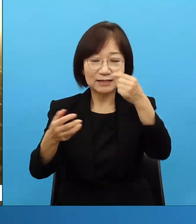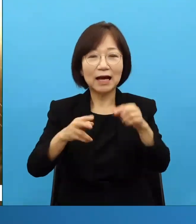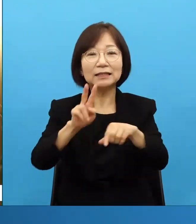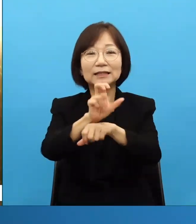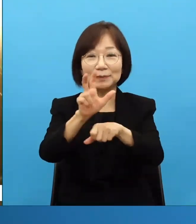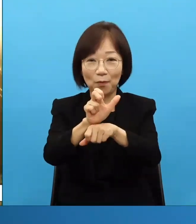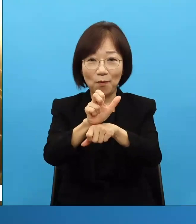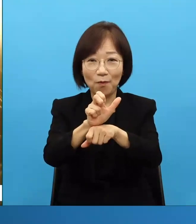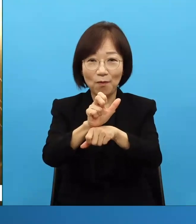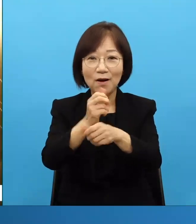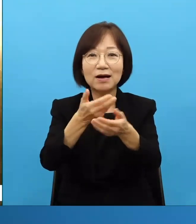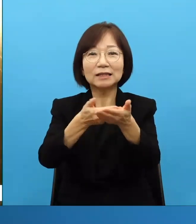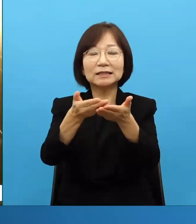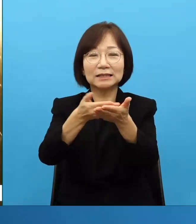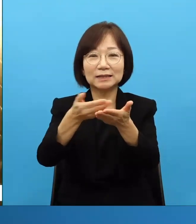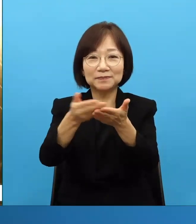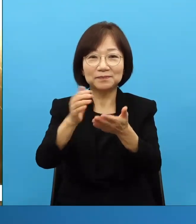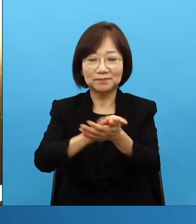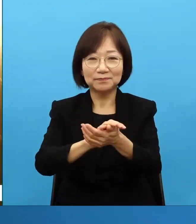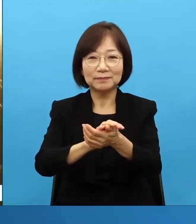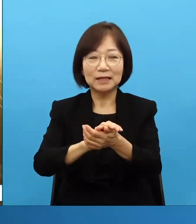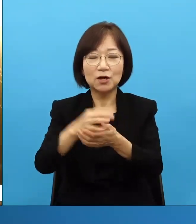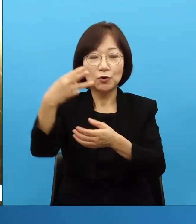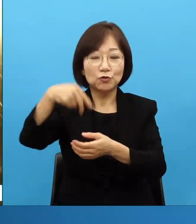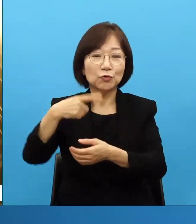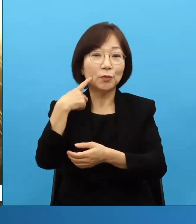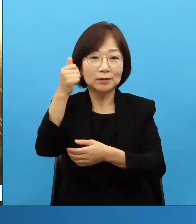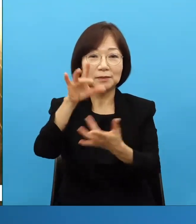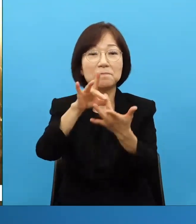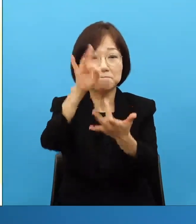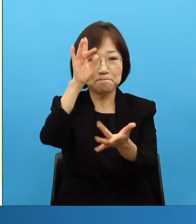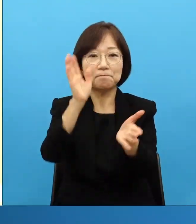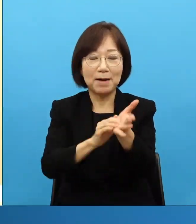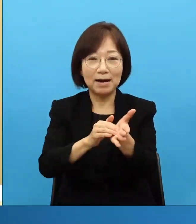순례자 25를 그린 세계로교회 김수아 랩넌트가 받습니다.